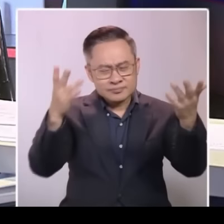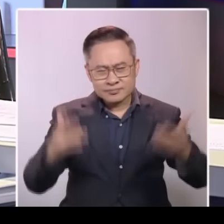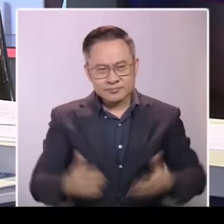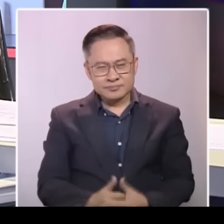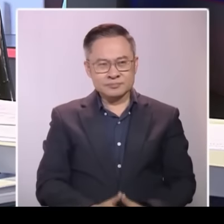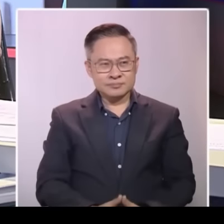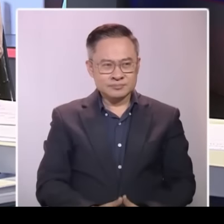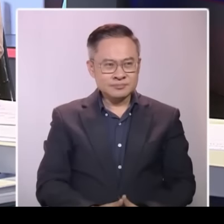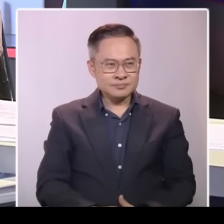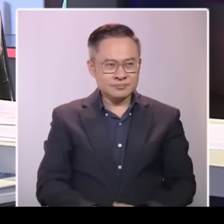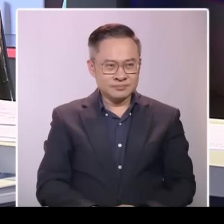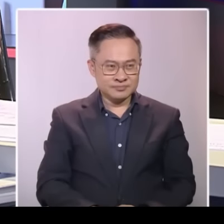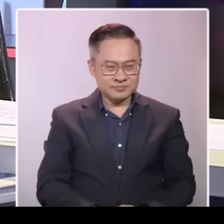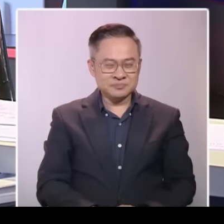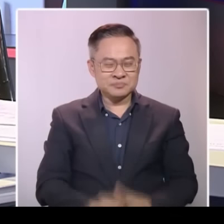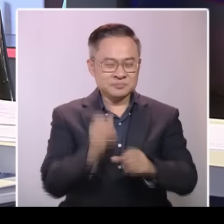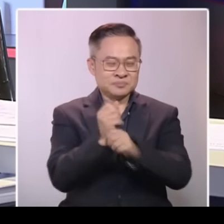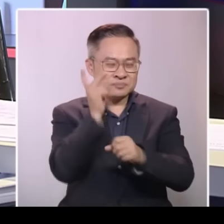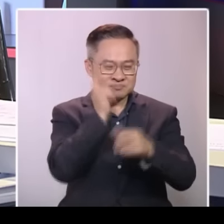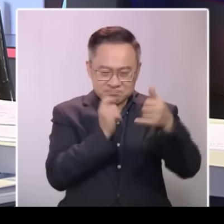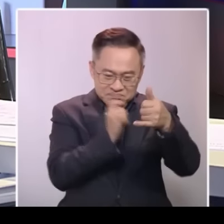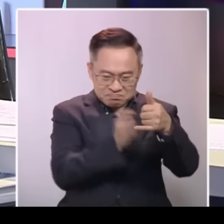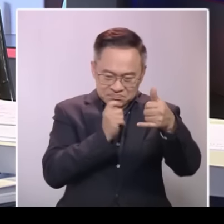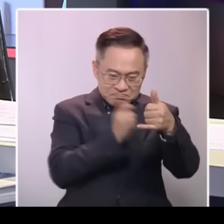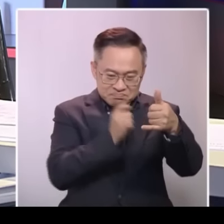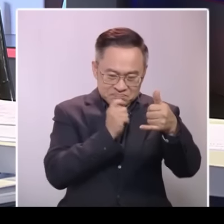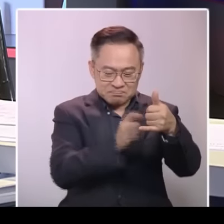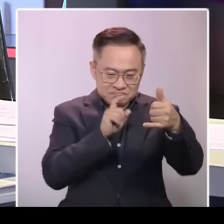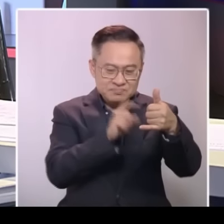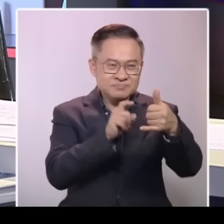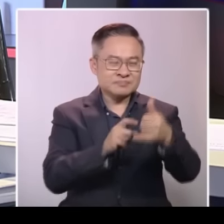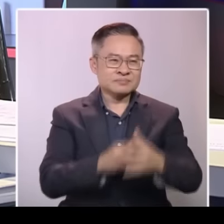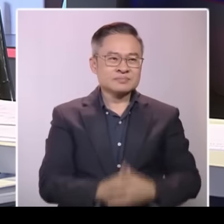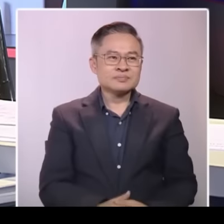ผู้สื่อข่าวชงเข้มมากชงเข้มมาก ยิ้มอยู่ยิ้มอย ู่ นะคะ